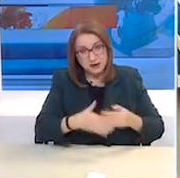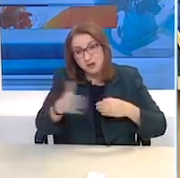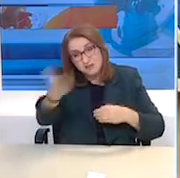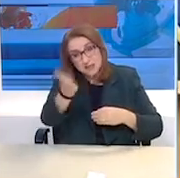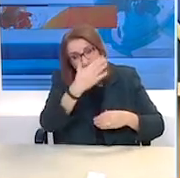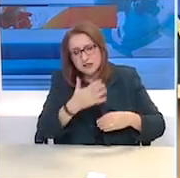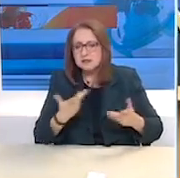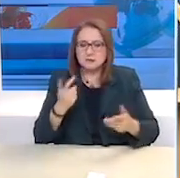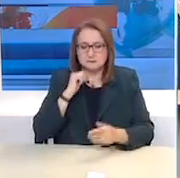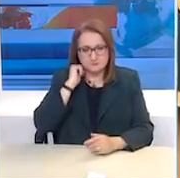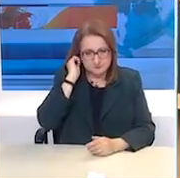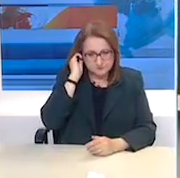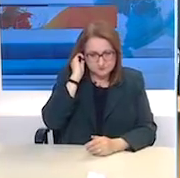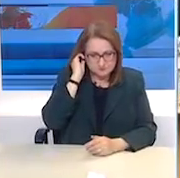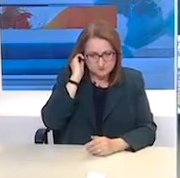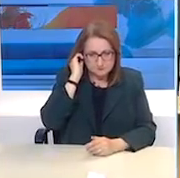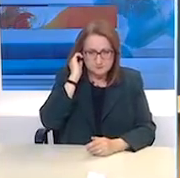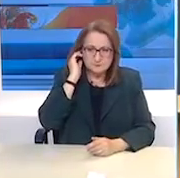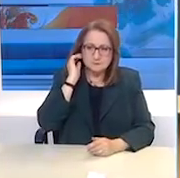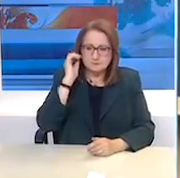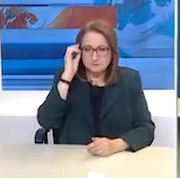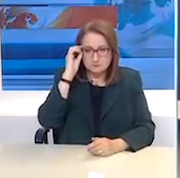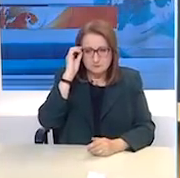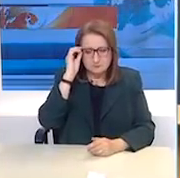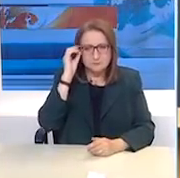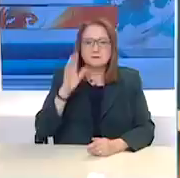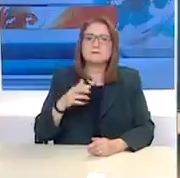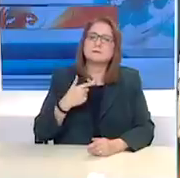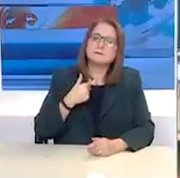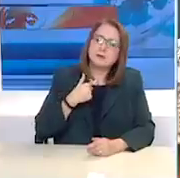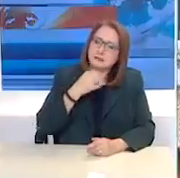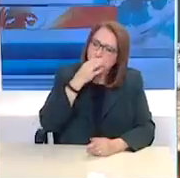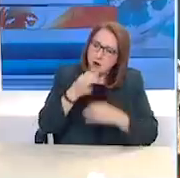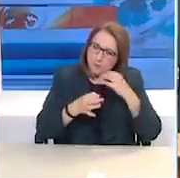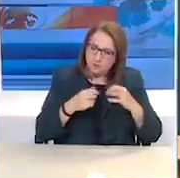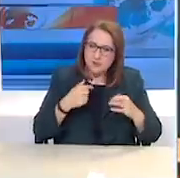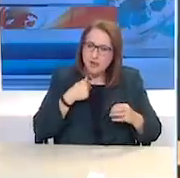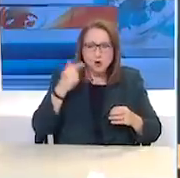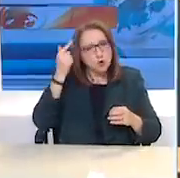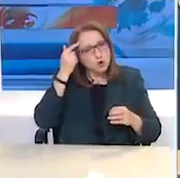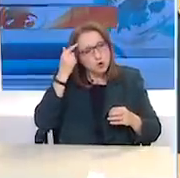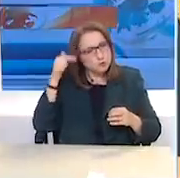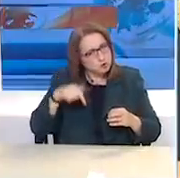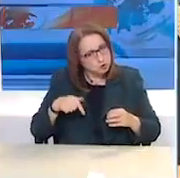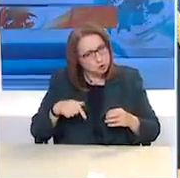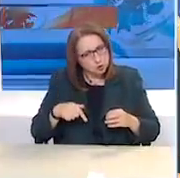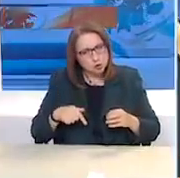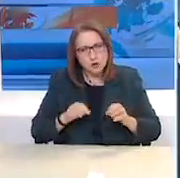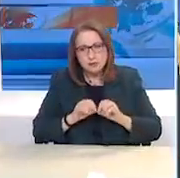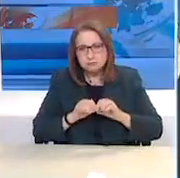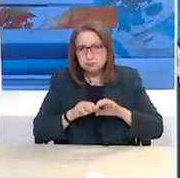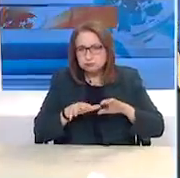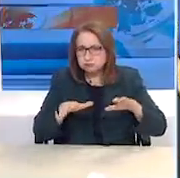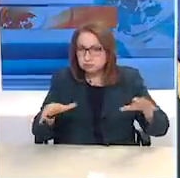Να πω για το υγειονομικό θέμα. Νομίζω είμαστε σε μια πολύ καλή φάση όπου μειώνεται η διασπορά του ιού